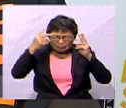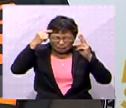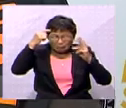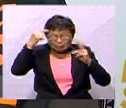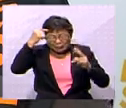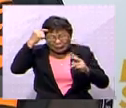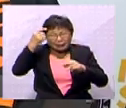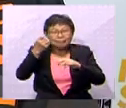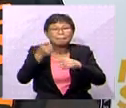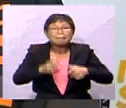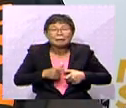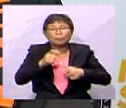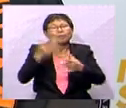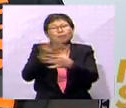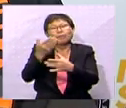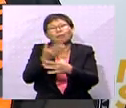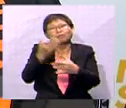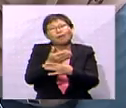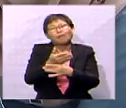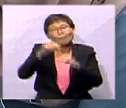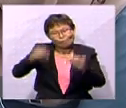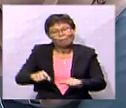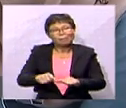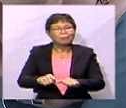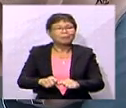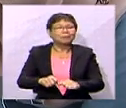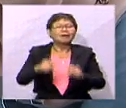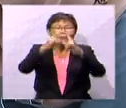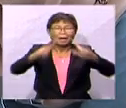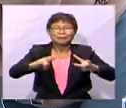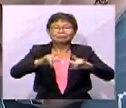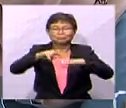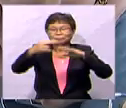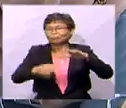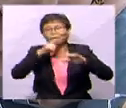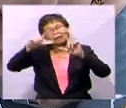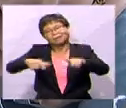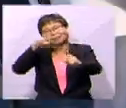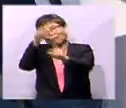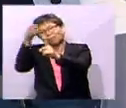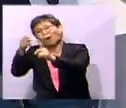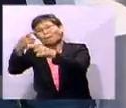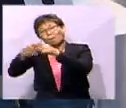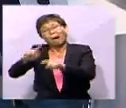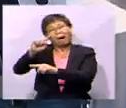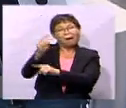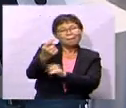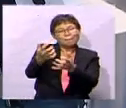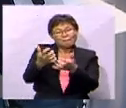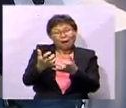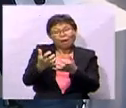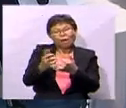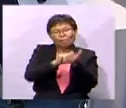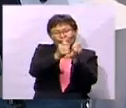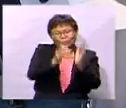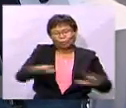ia dikhuatiri boleh mengganggu persembahan mereka. Untuk itu, kem terjun juga tidak meletakkan sebarang sasaran, tetapi hanya mahu